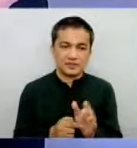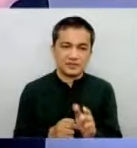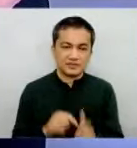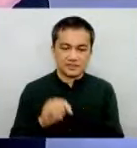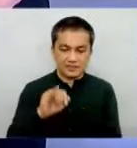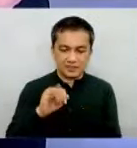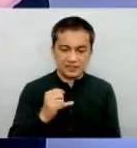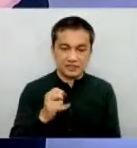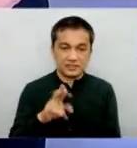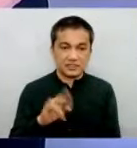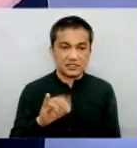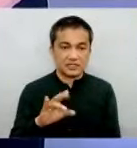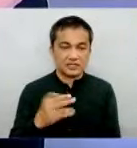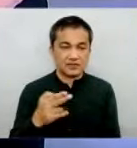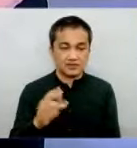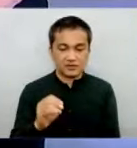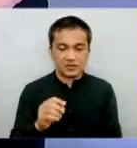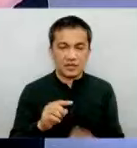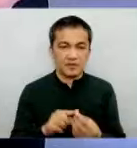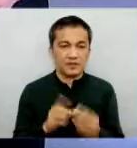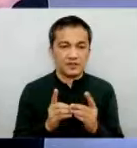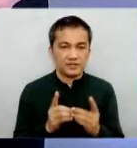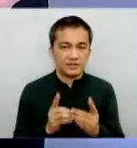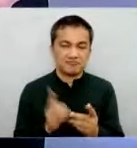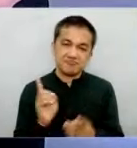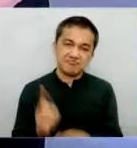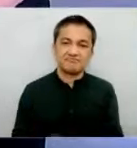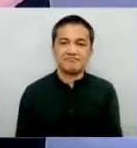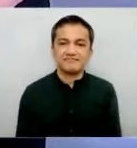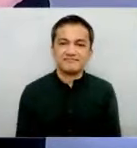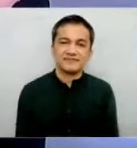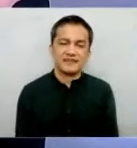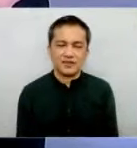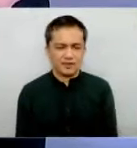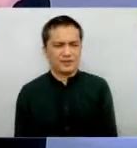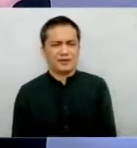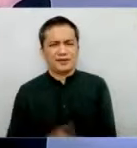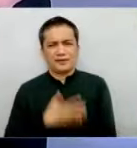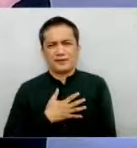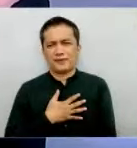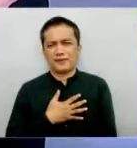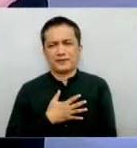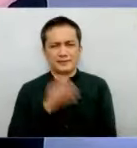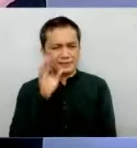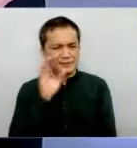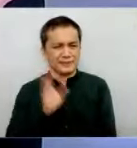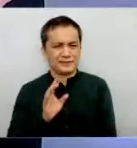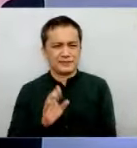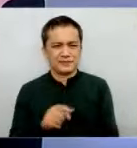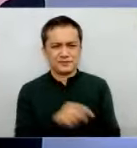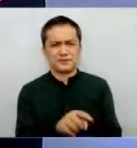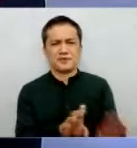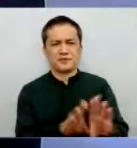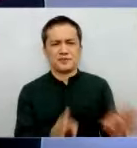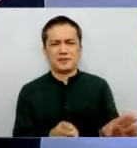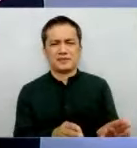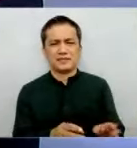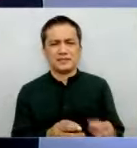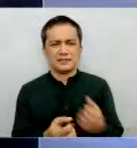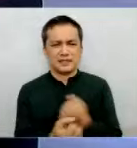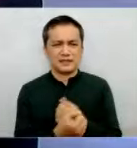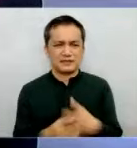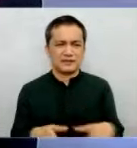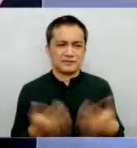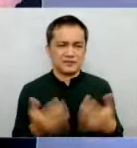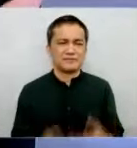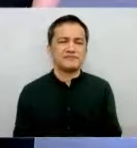Rosales tungkol sa kanilang dating status. Naninibago nga raw siya sa pagiging open ng kanyang love life. Nasa frontline